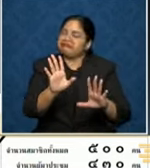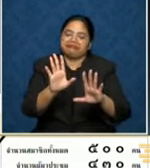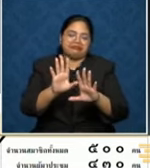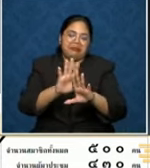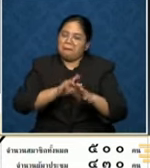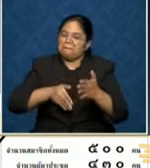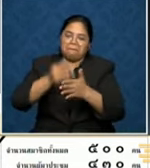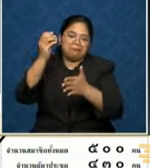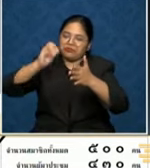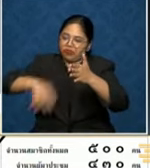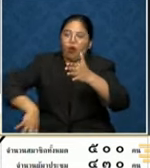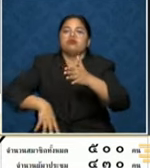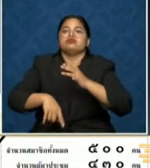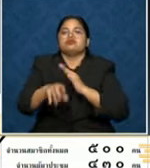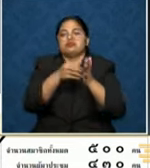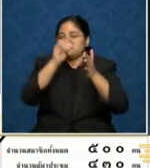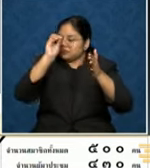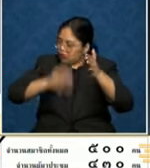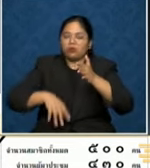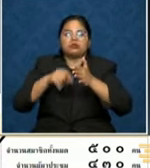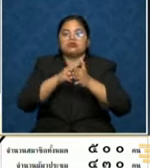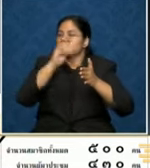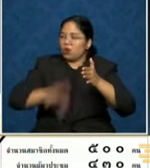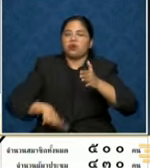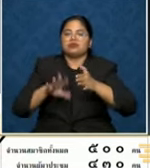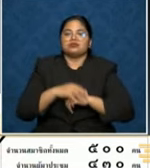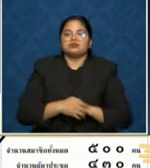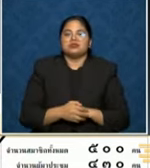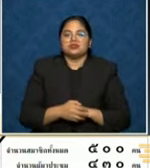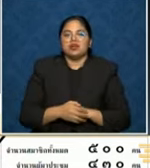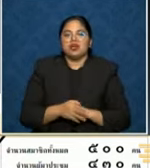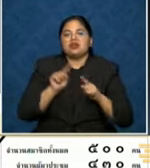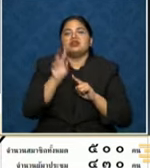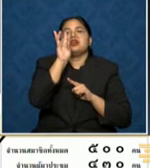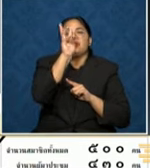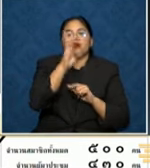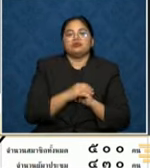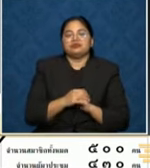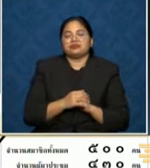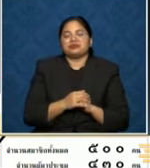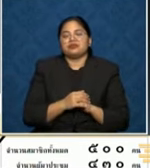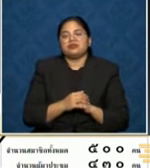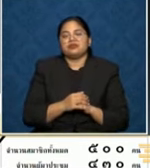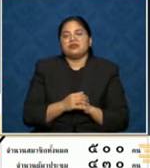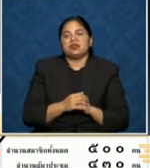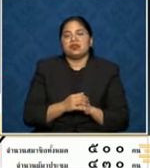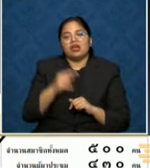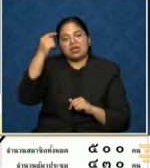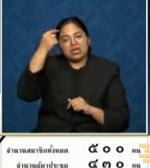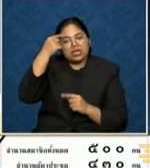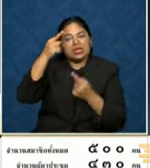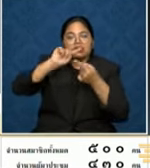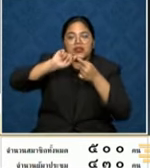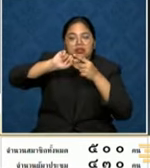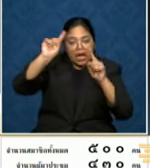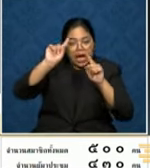อบผมว่าติดรอไปเลยครับเรื่องนี้ครับเรื่องที่6ครับท่านประธานครับแก้ไขปัญหาความเห็นต่างใน